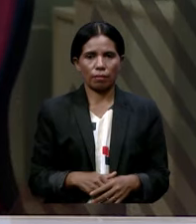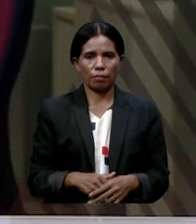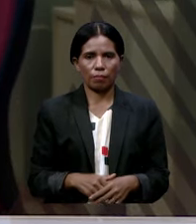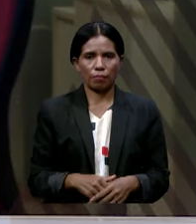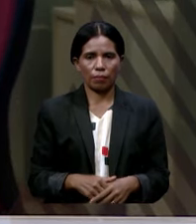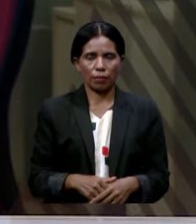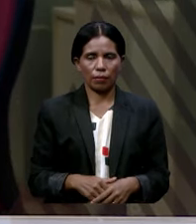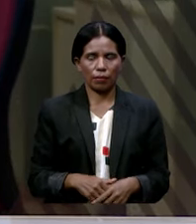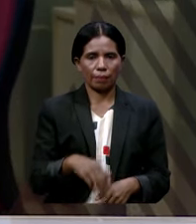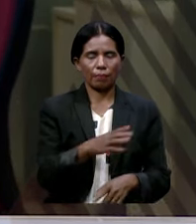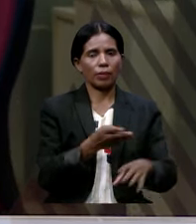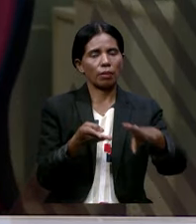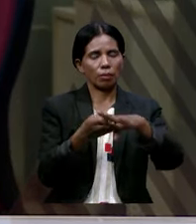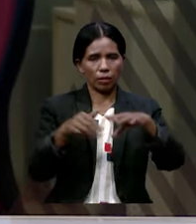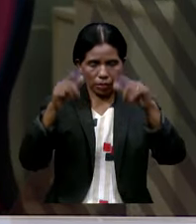b